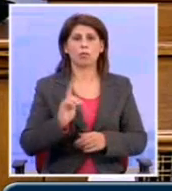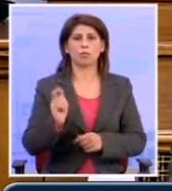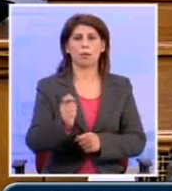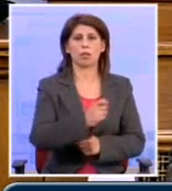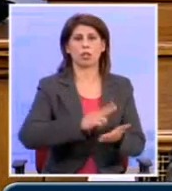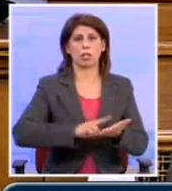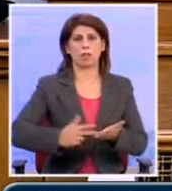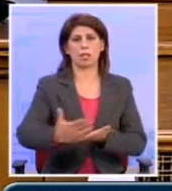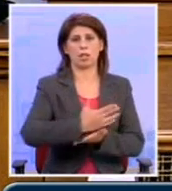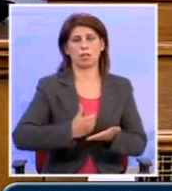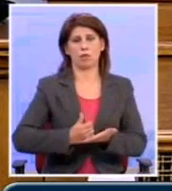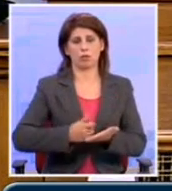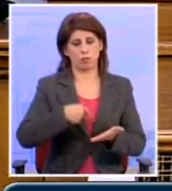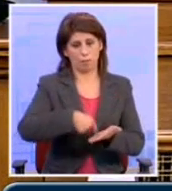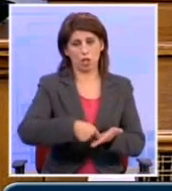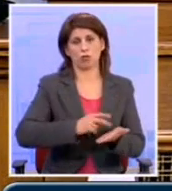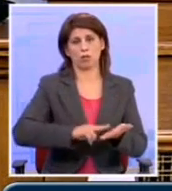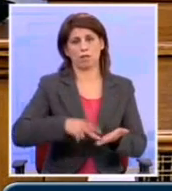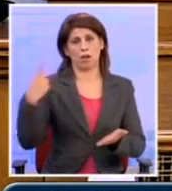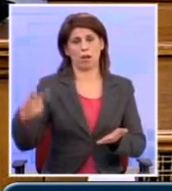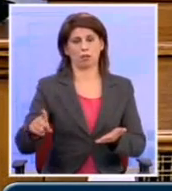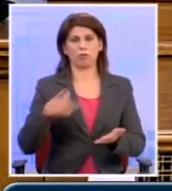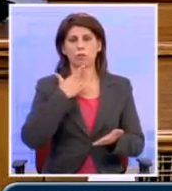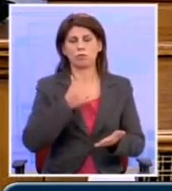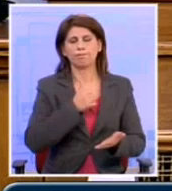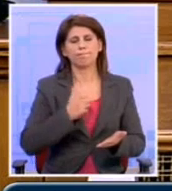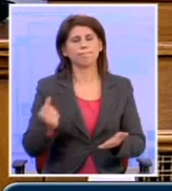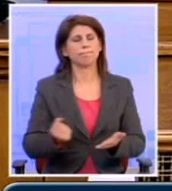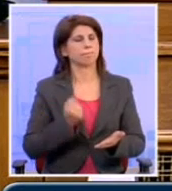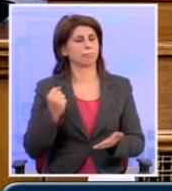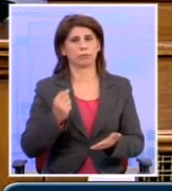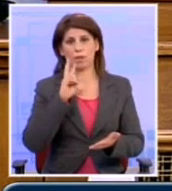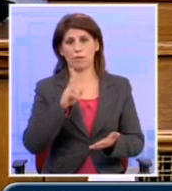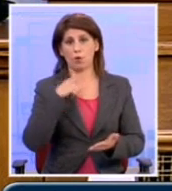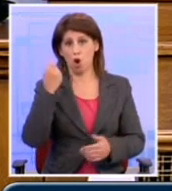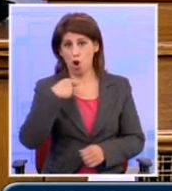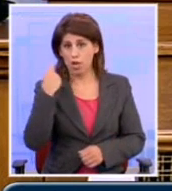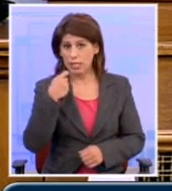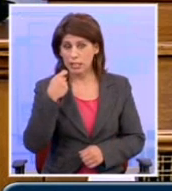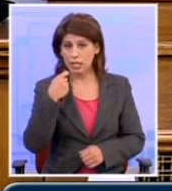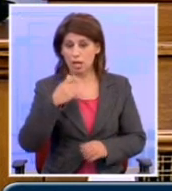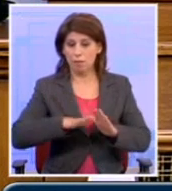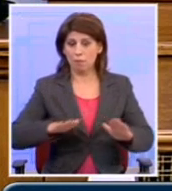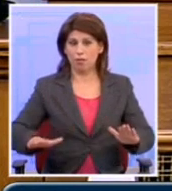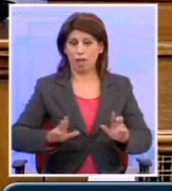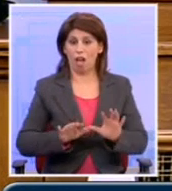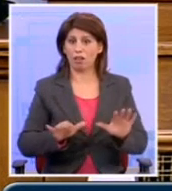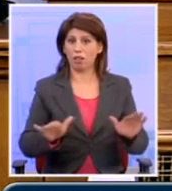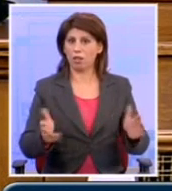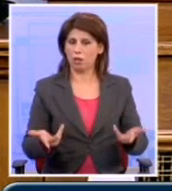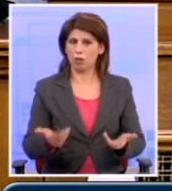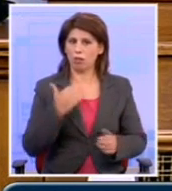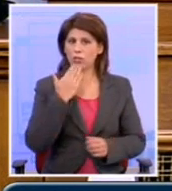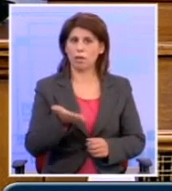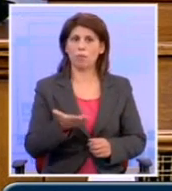στις ασφαλιστικές φορές. Και ήταν οδυνηρό να βλέπεις γονείς με παιδιά με καρκίνο να